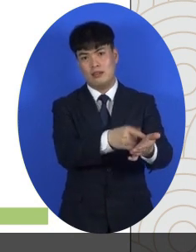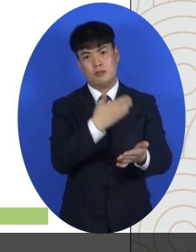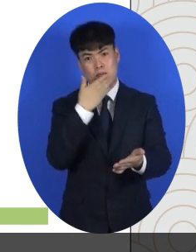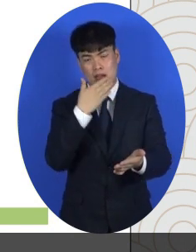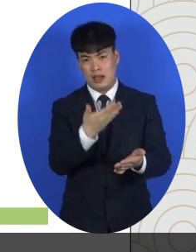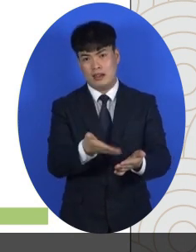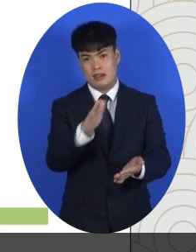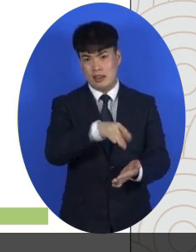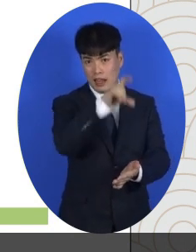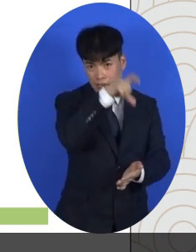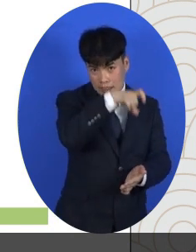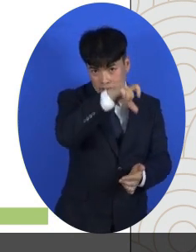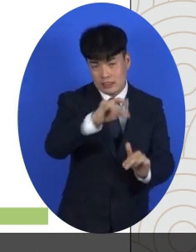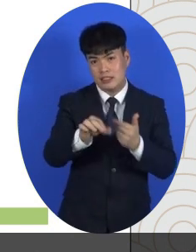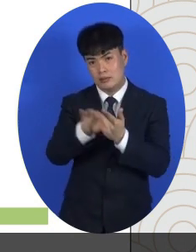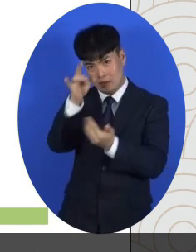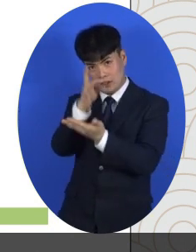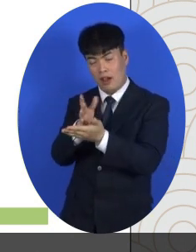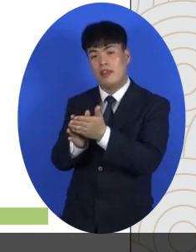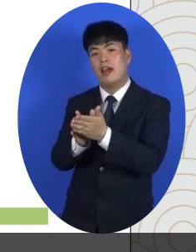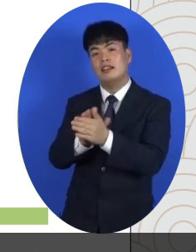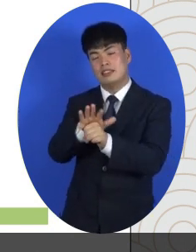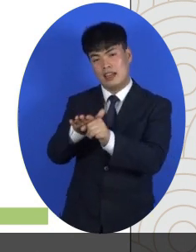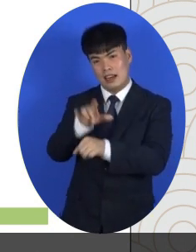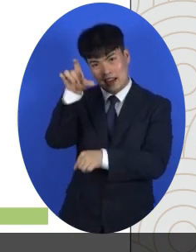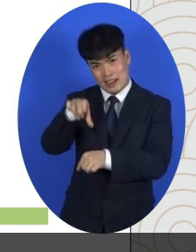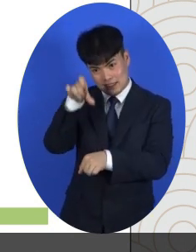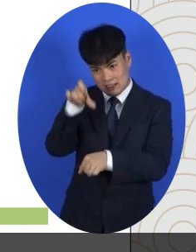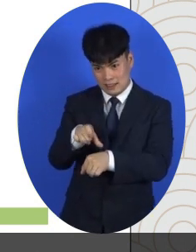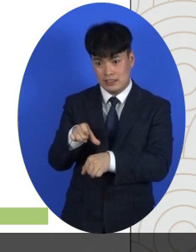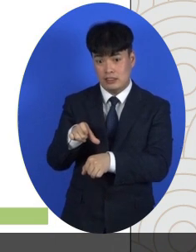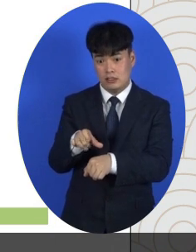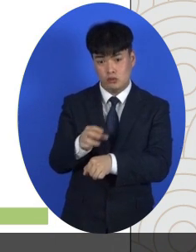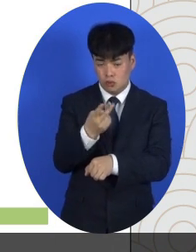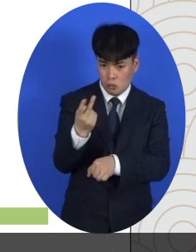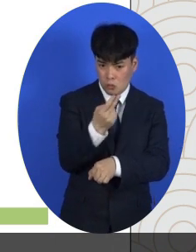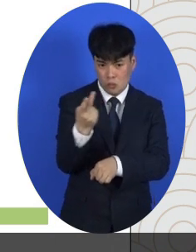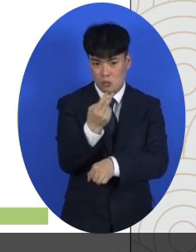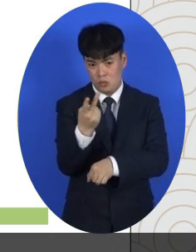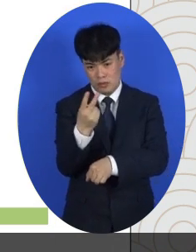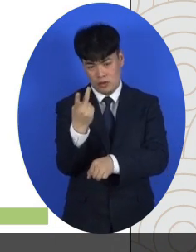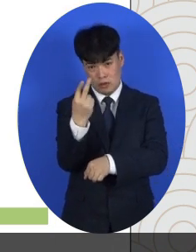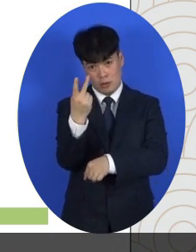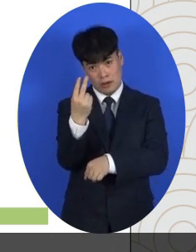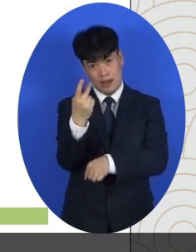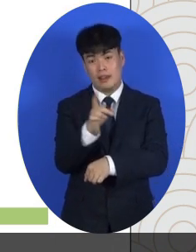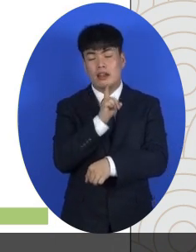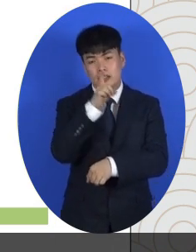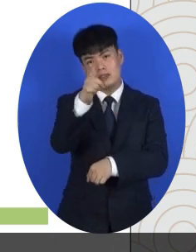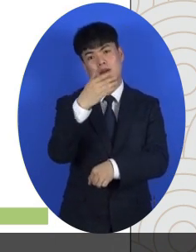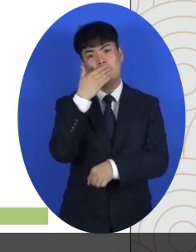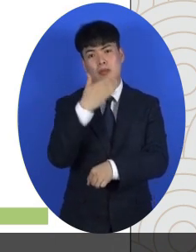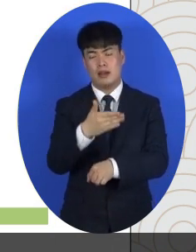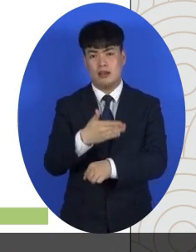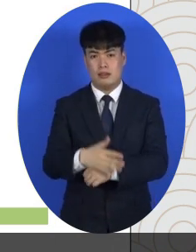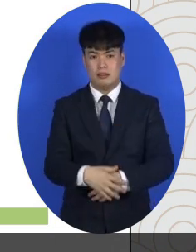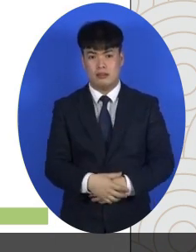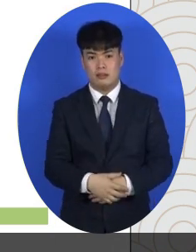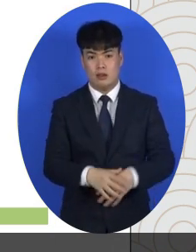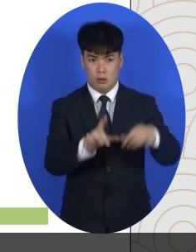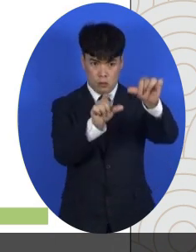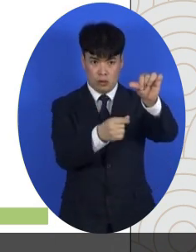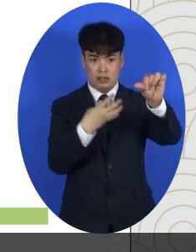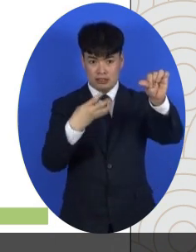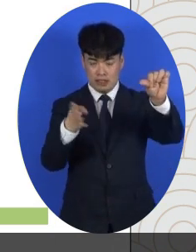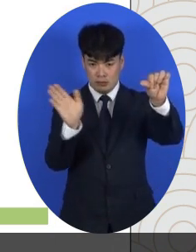중에 선택할 수 있습니다. 지원금 대상자의 금액은 체대주가 5월 4일부터 긴급재난지원금